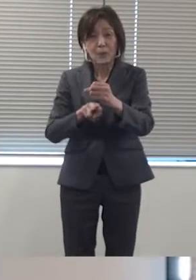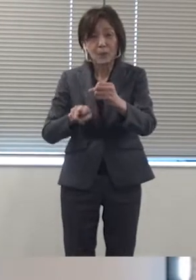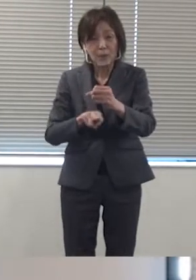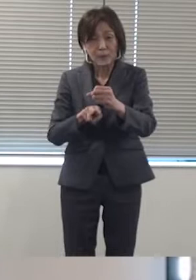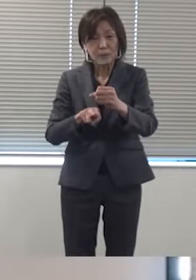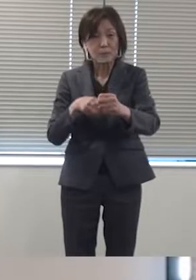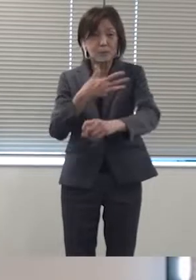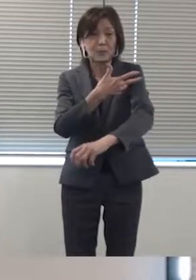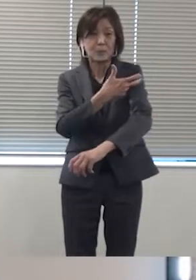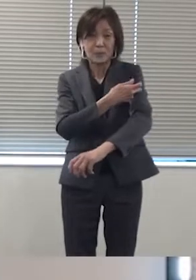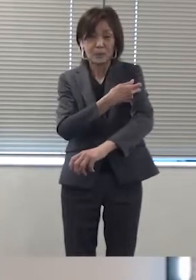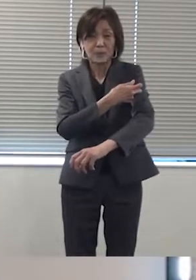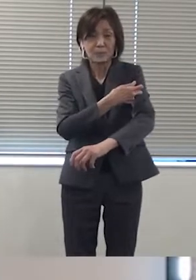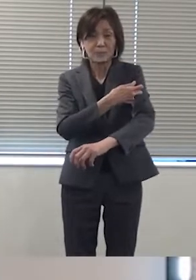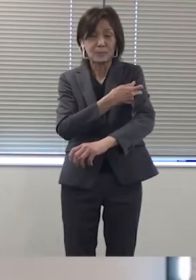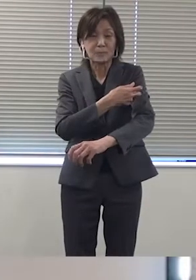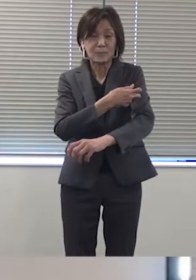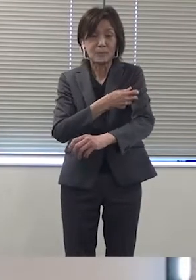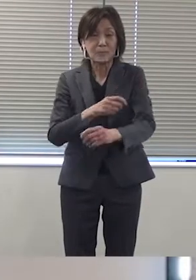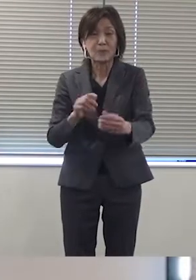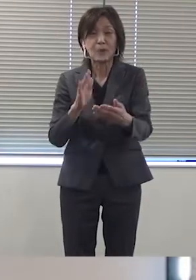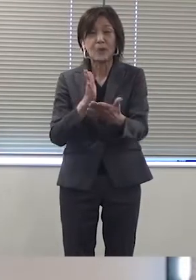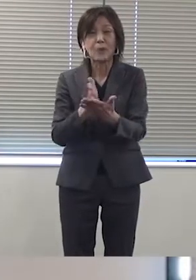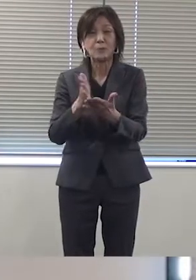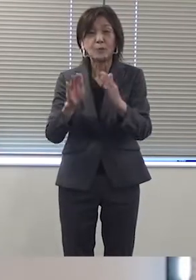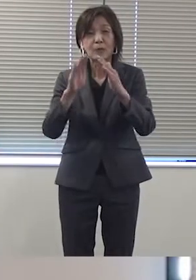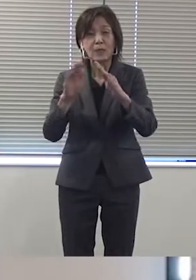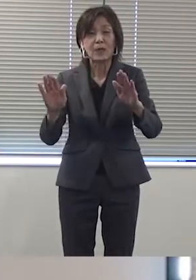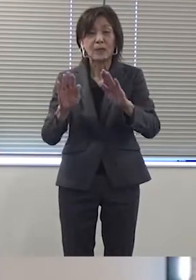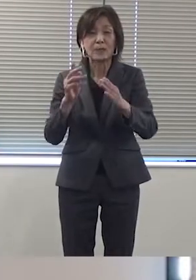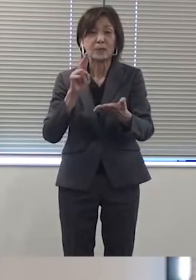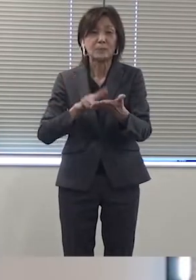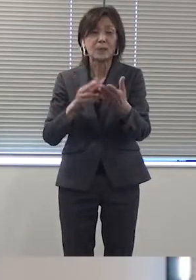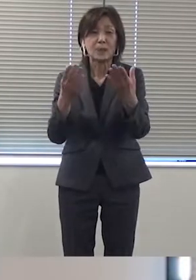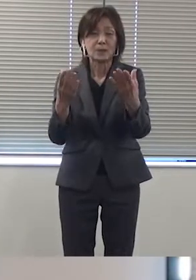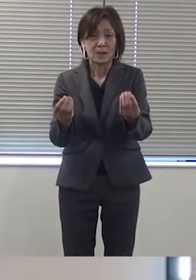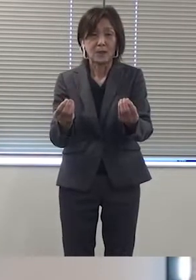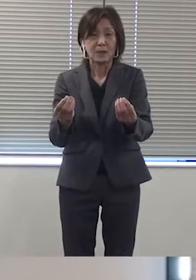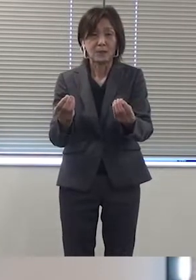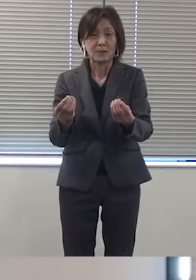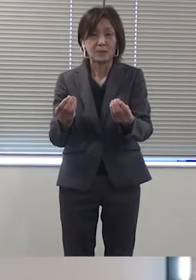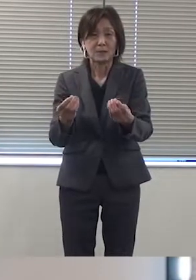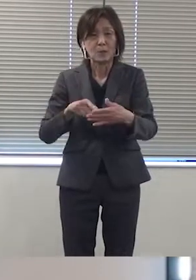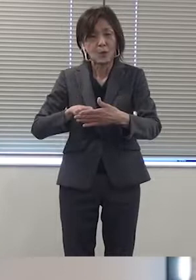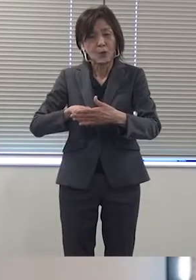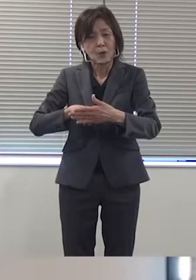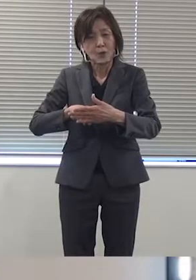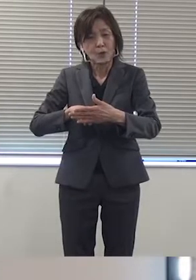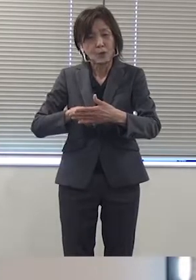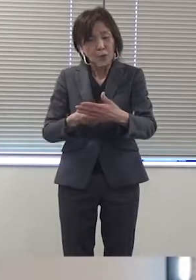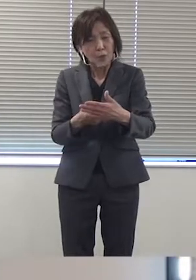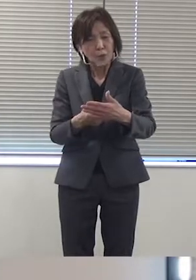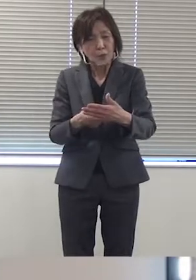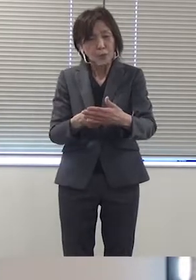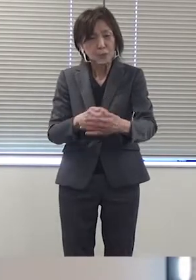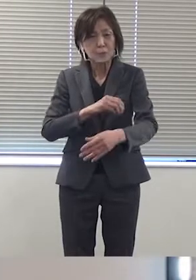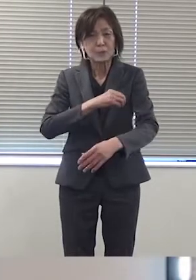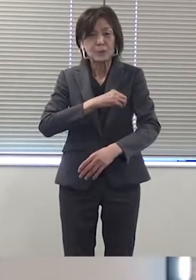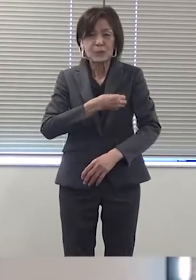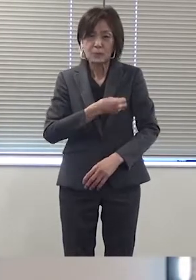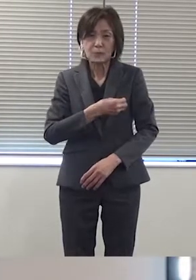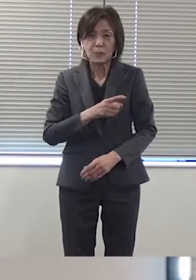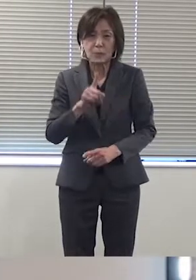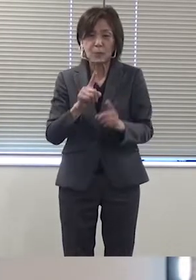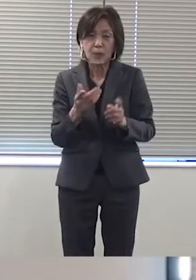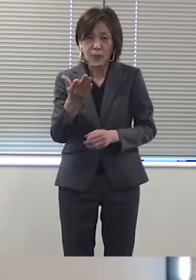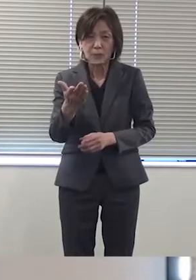接種のですね、努力義務をどうするかというのが注目されてましたが、結局ワクチン分科会で意見が半分ずつに分か